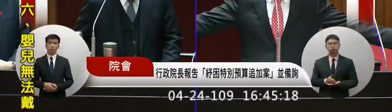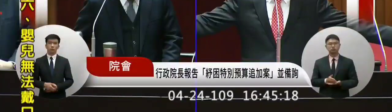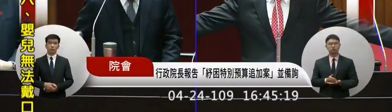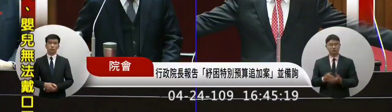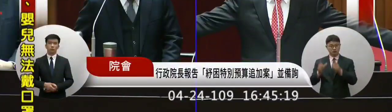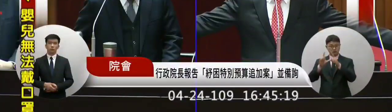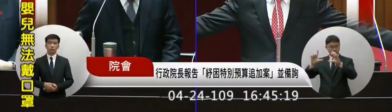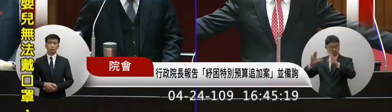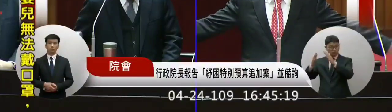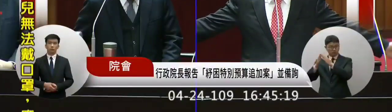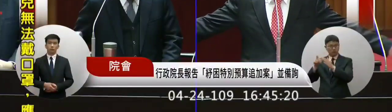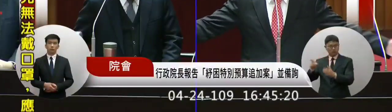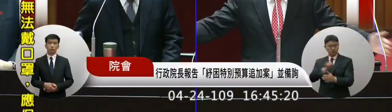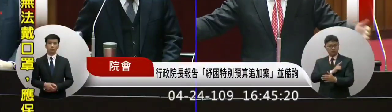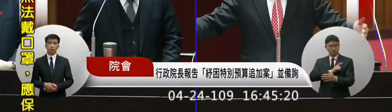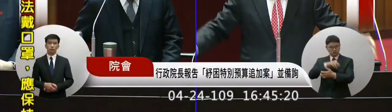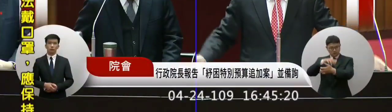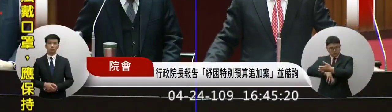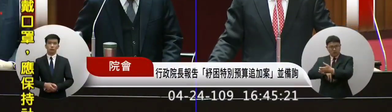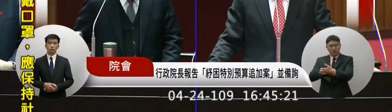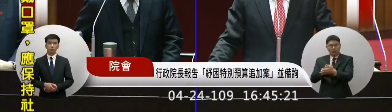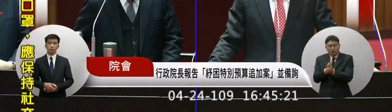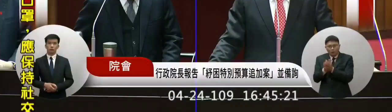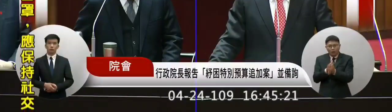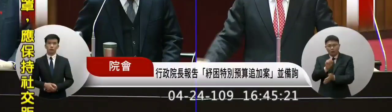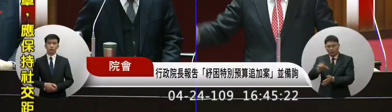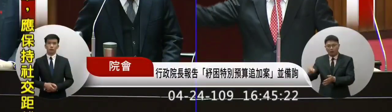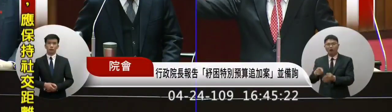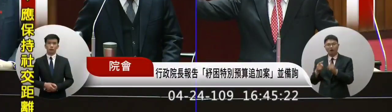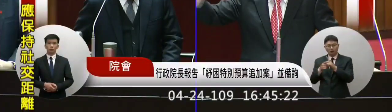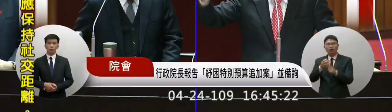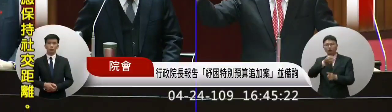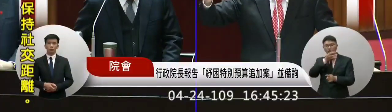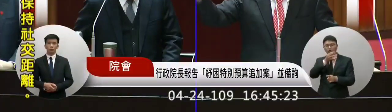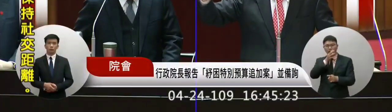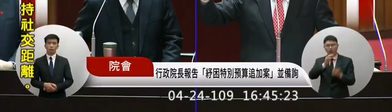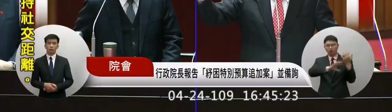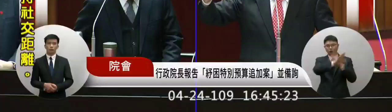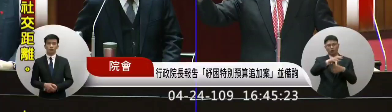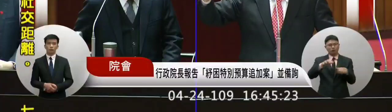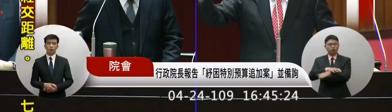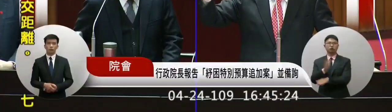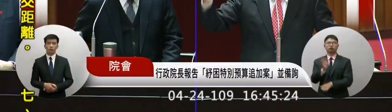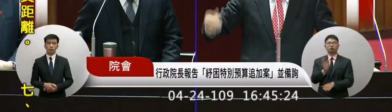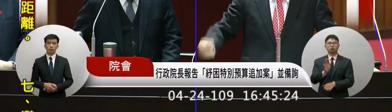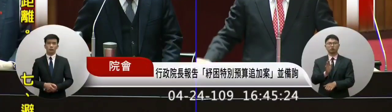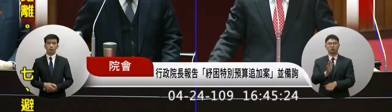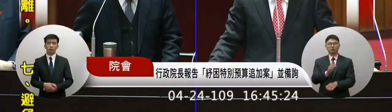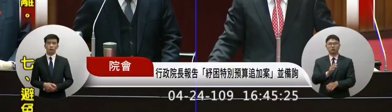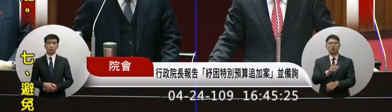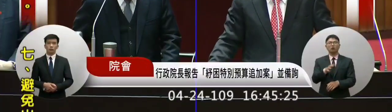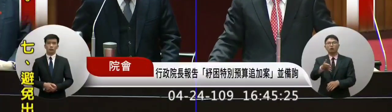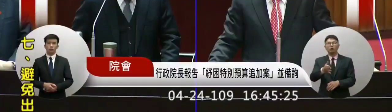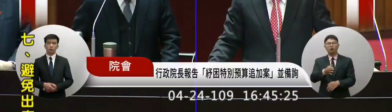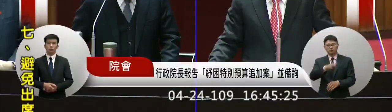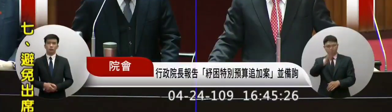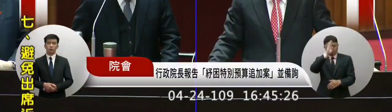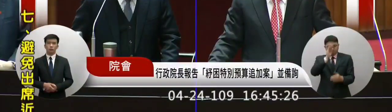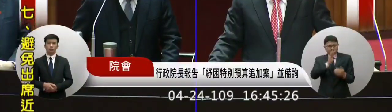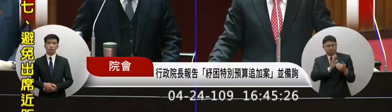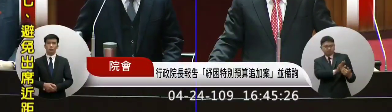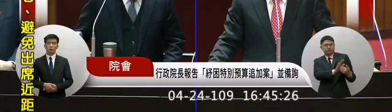大国它内需市场够，它开始锁国，不要让新的这个疫情再进来。